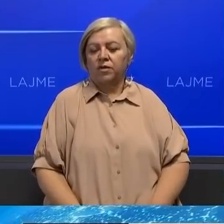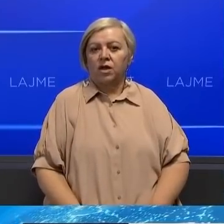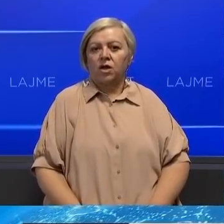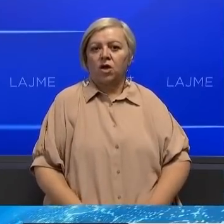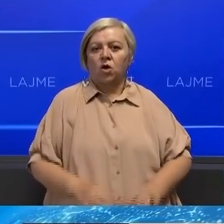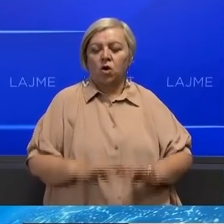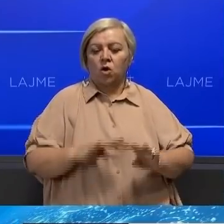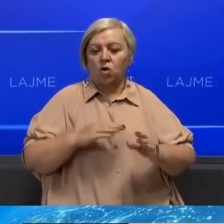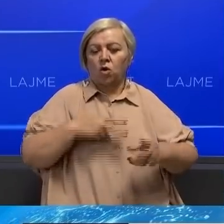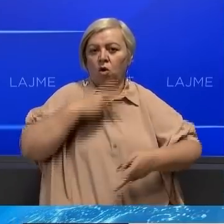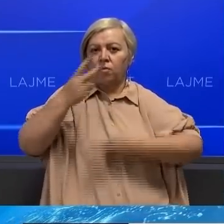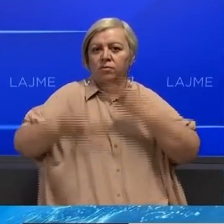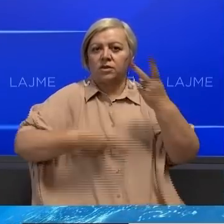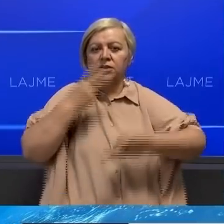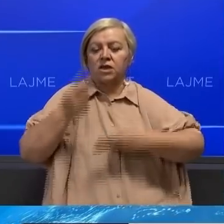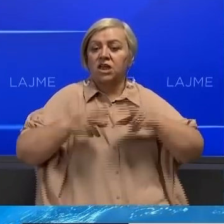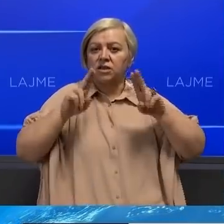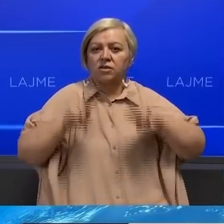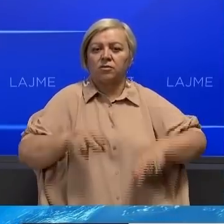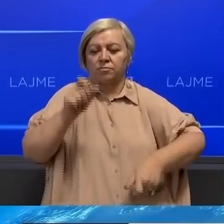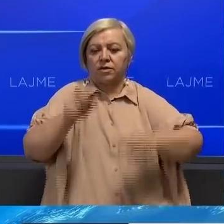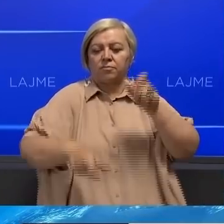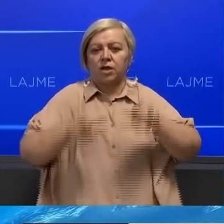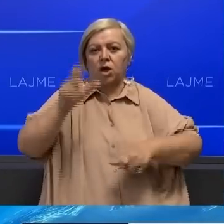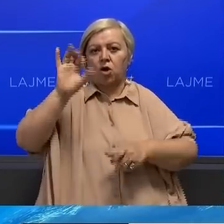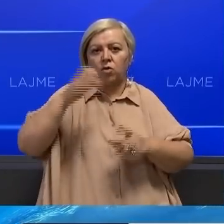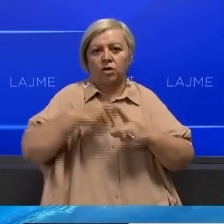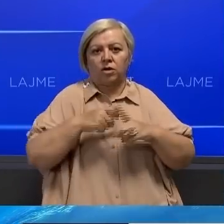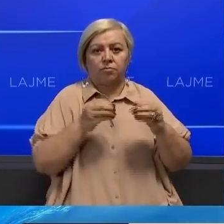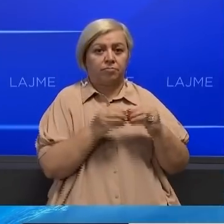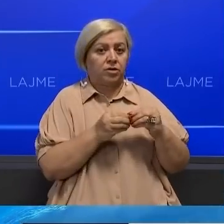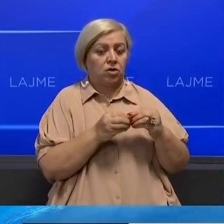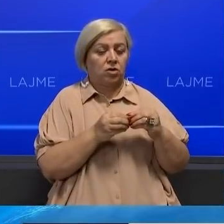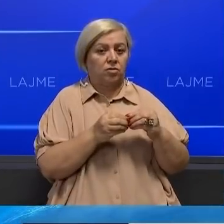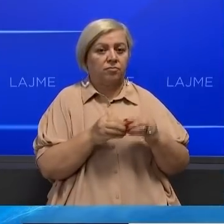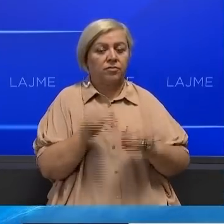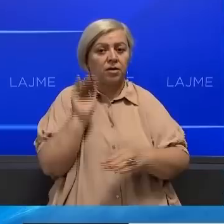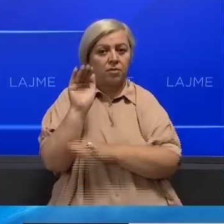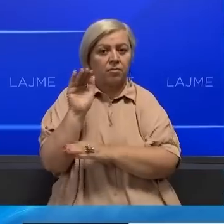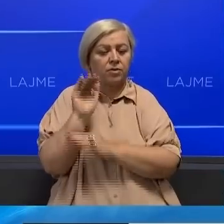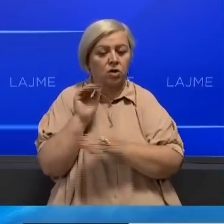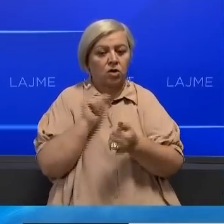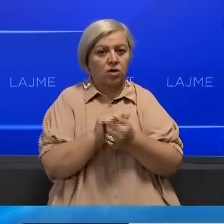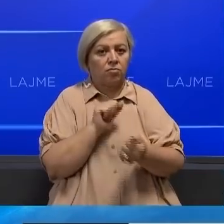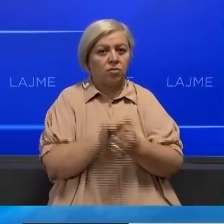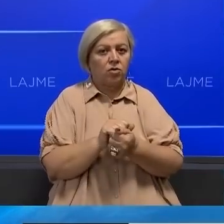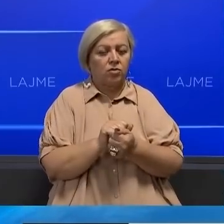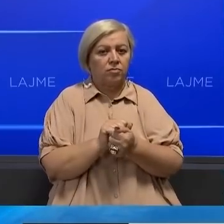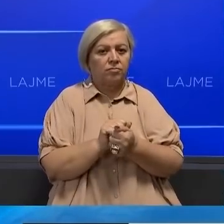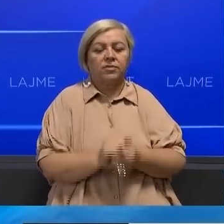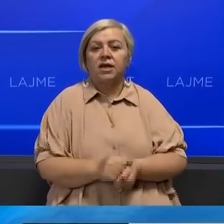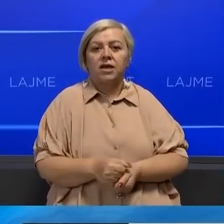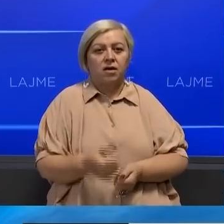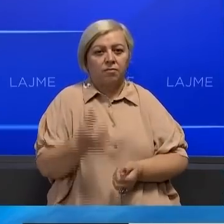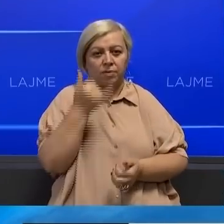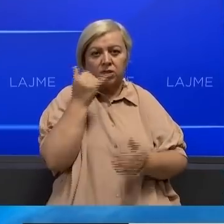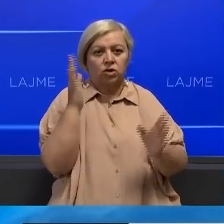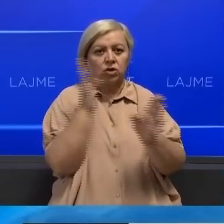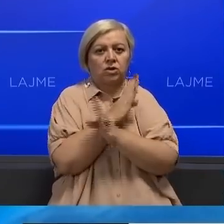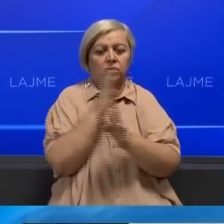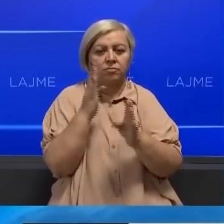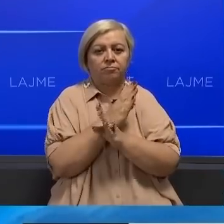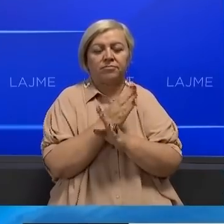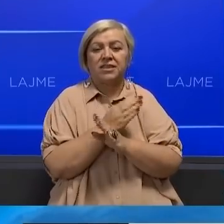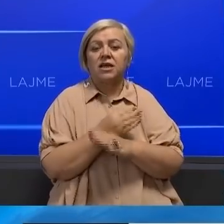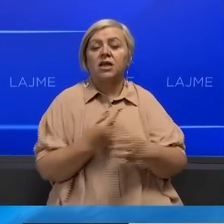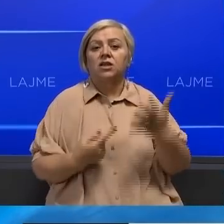Komisariati i lartë i OKP-s për të drejtat e njeriut Meselin në Gjenevë ka publikuar një raport për sistemin e përgjimit të bazuar në